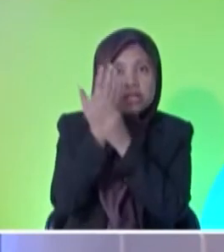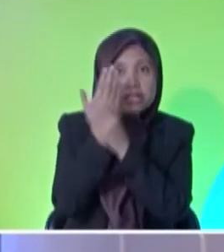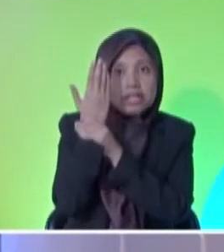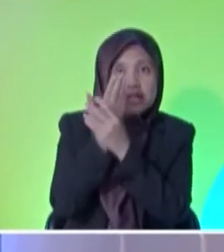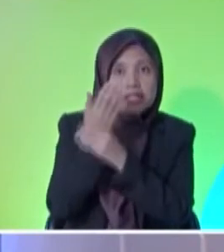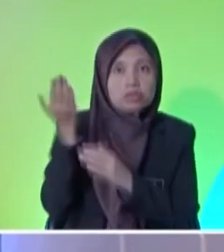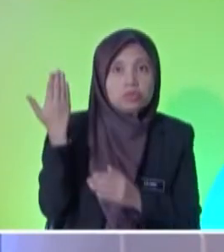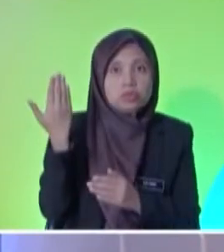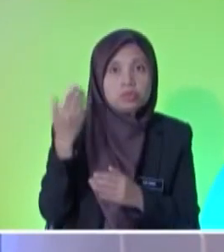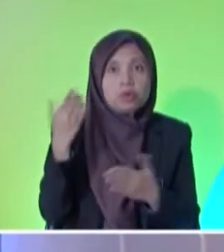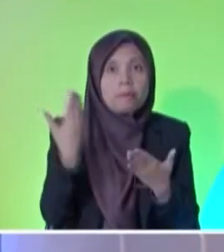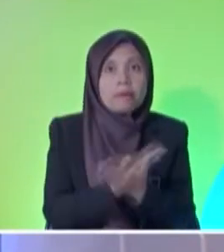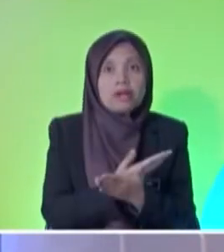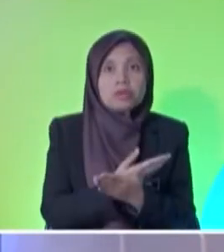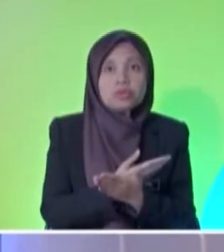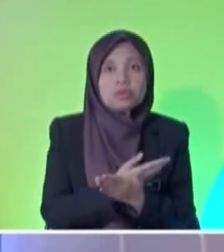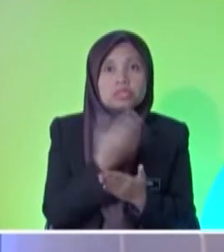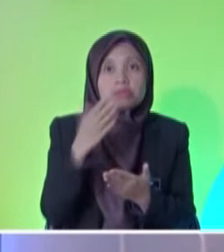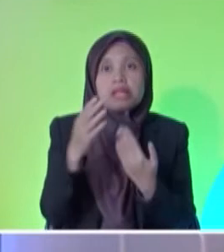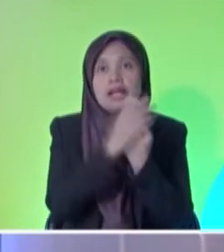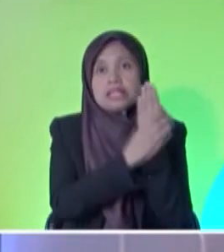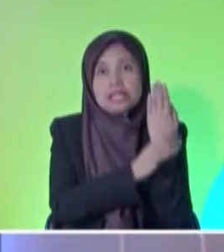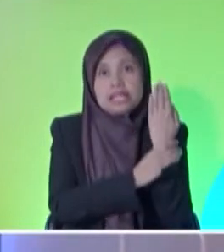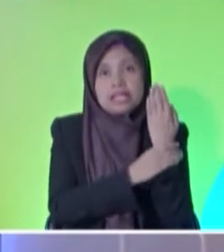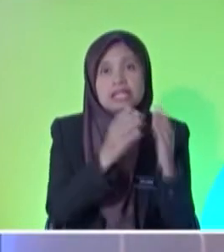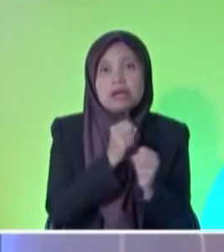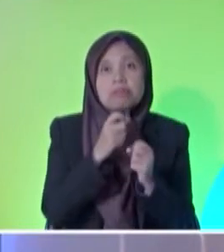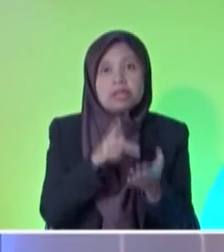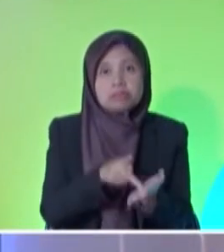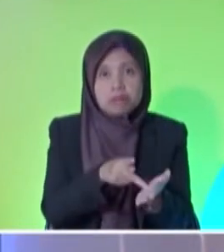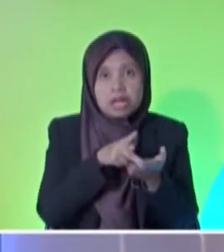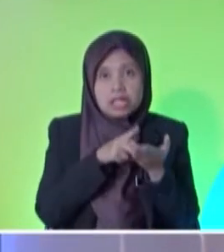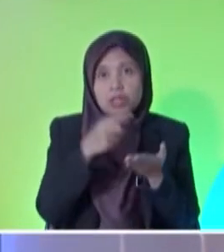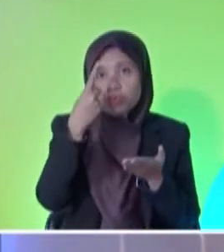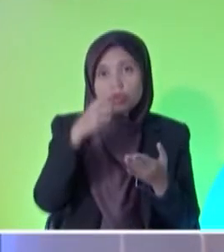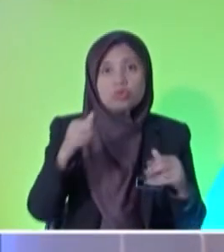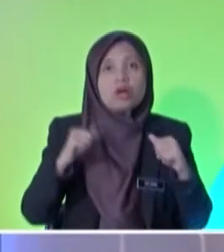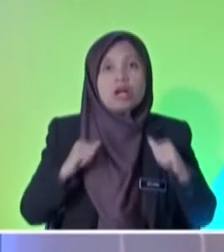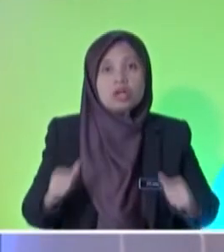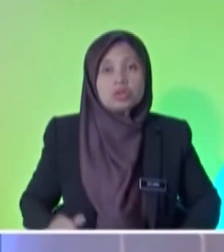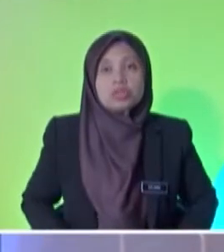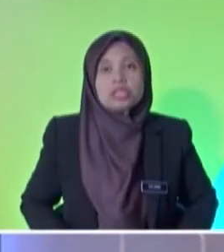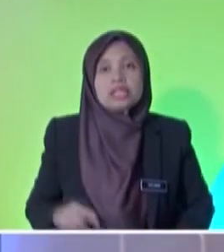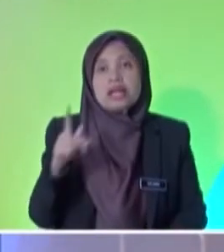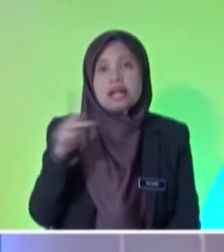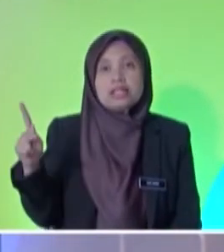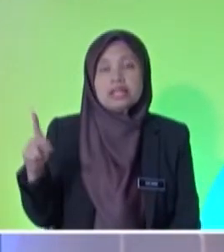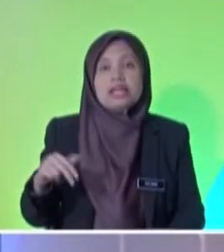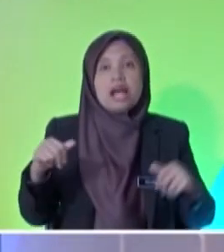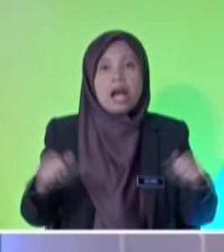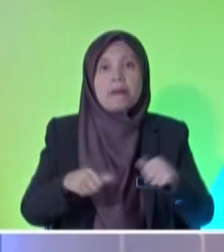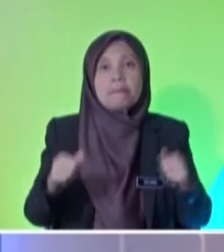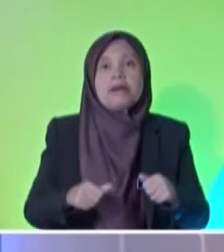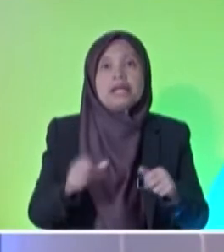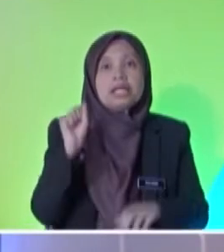kemudian barulah sebelah kiri dakwah Allah untuk anggota tangan itu amalan-amalan sunnah amalan-amalan sunah